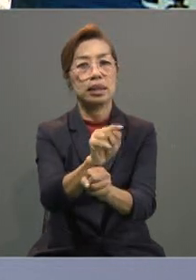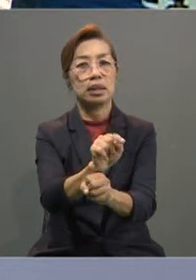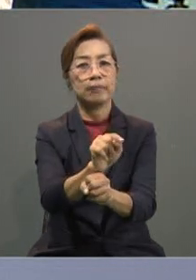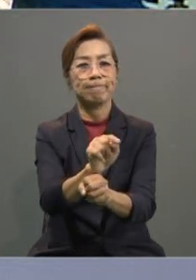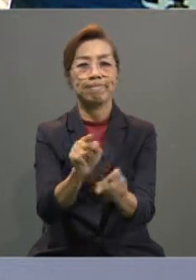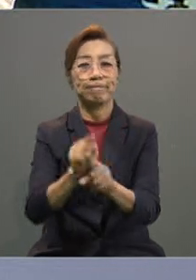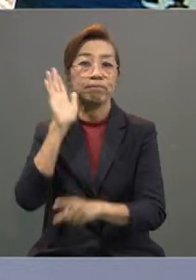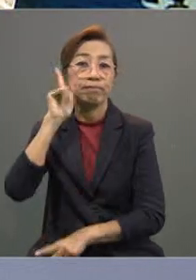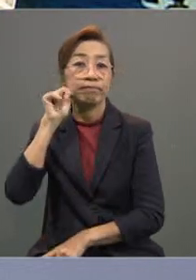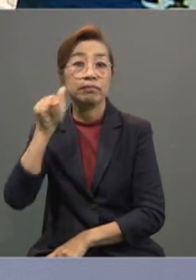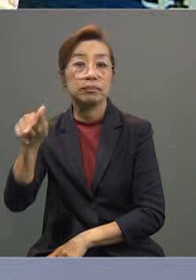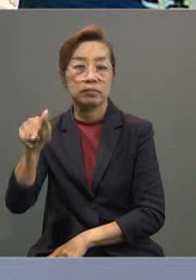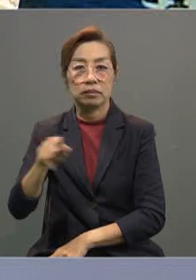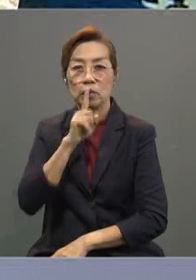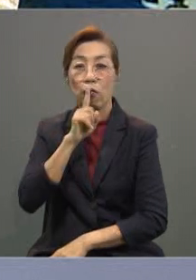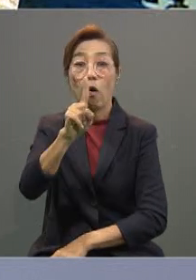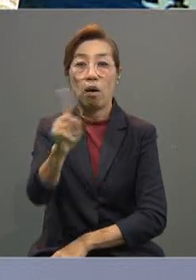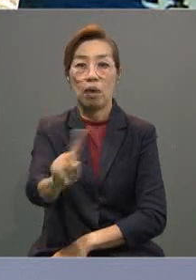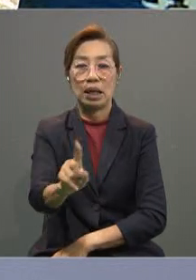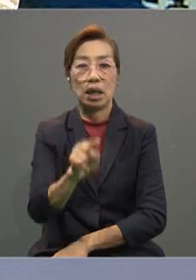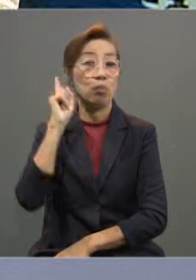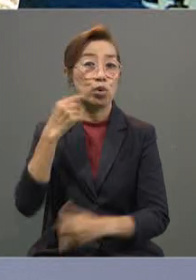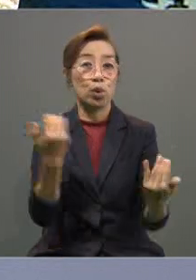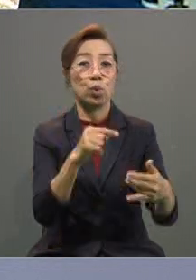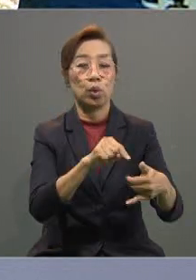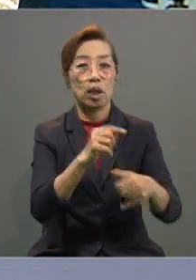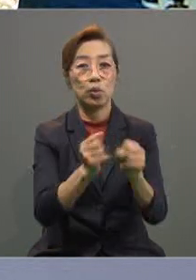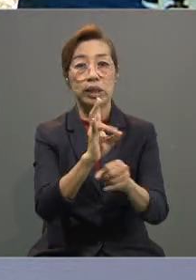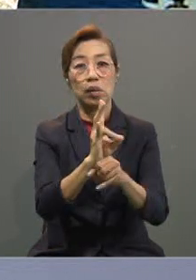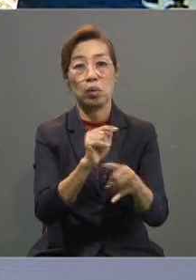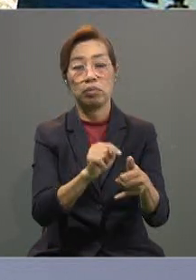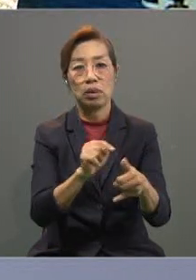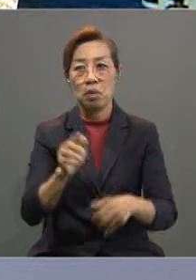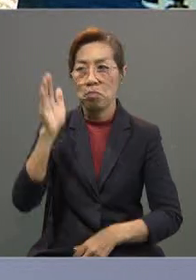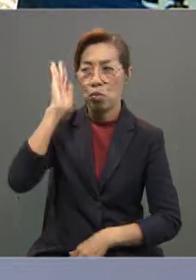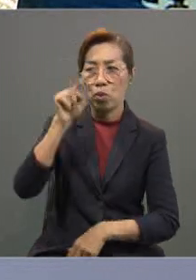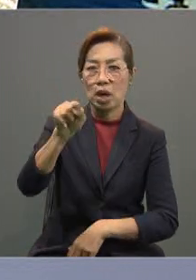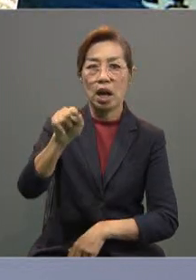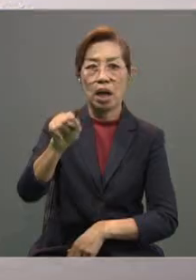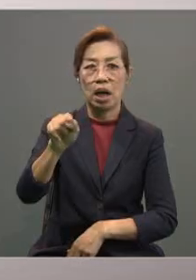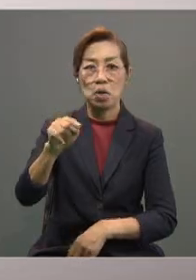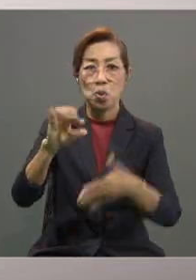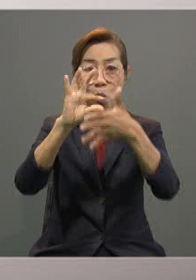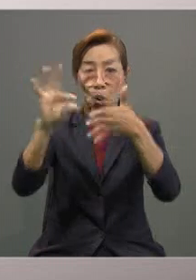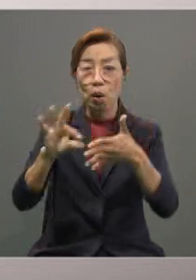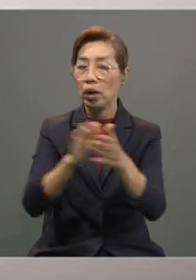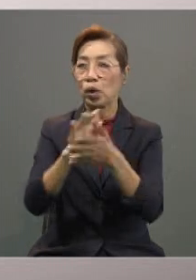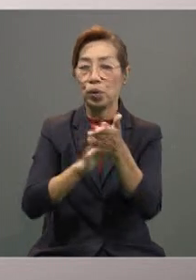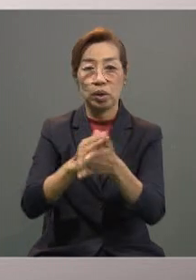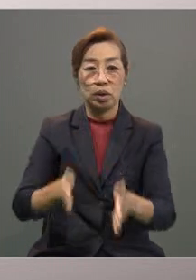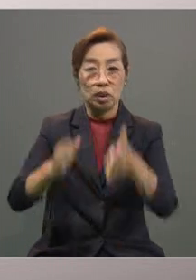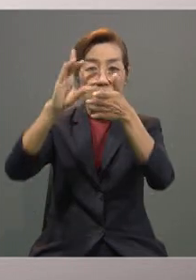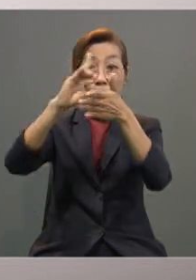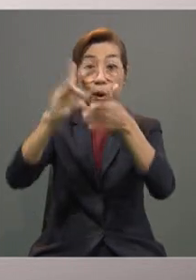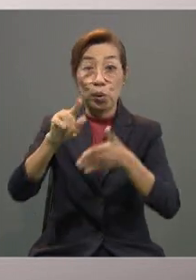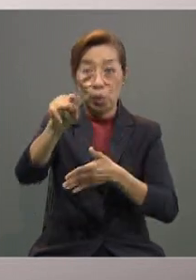คือคุณพ่อคุณแม่มาร้องเรียนบอกแบบนี้ค่ะลูกสาวของตนเอง 7ขวบเนะคะถูกชายคนนึงที่อาศัยอยู่ในคอนโดมิเนียมเดียวกันเนี่ยถูก